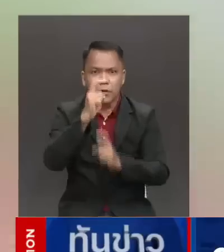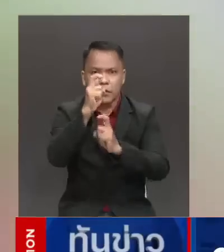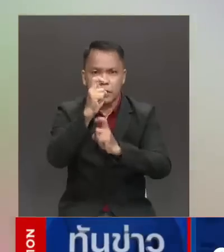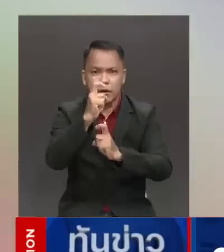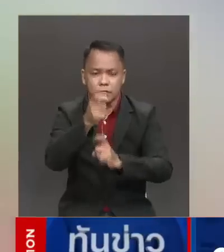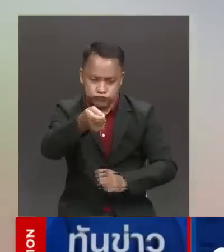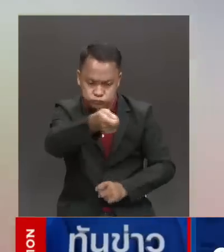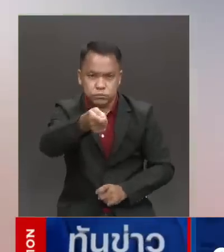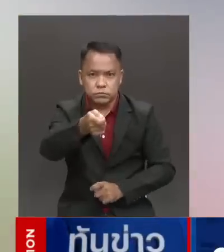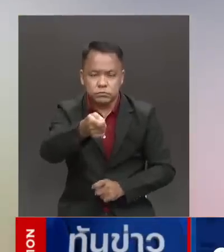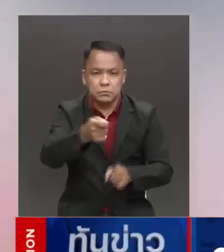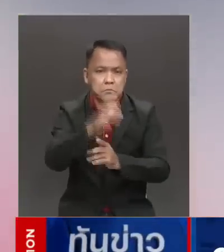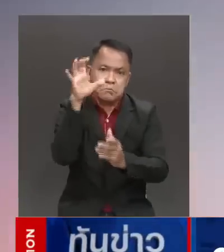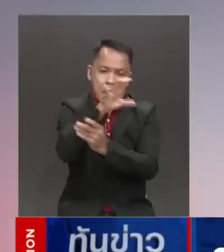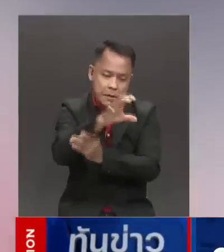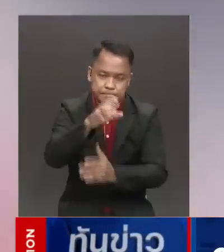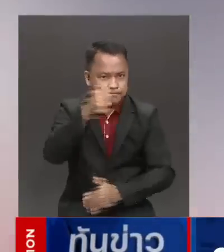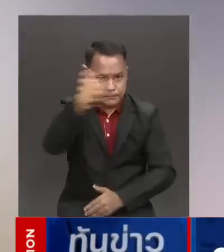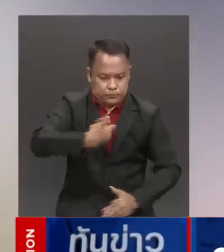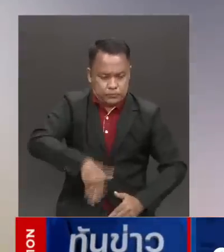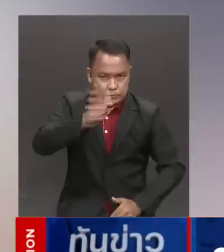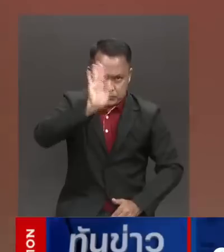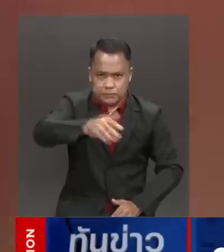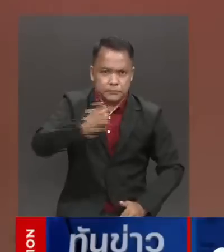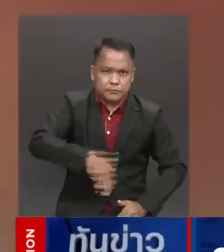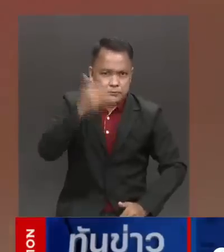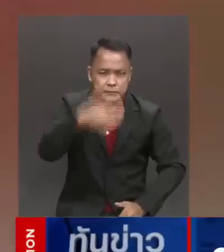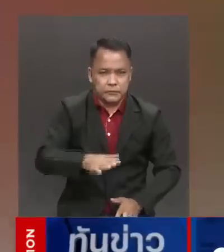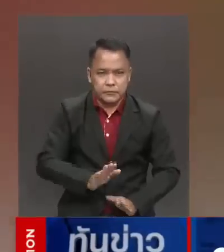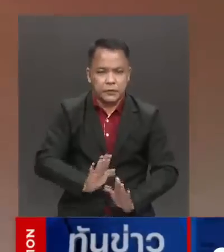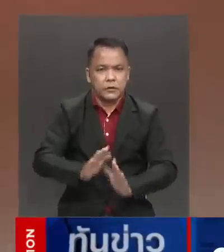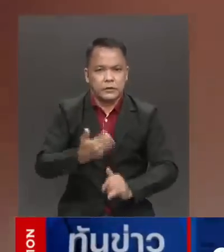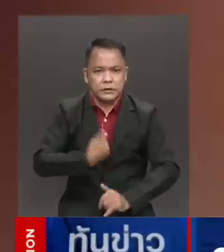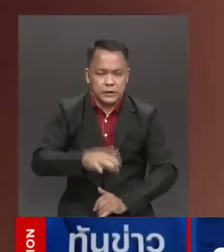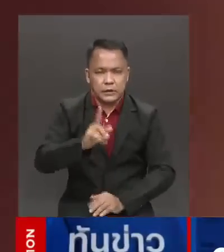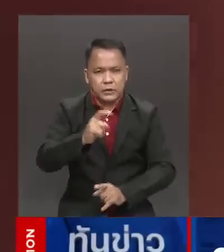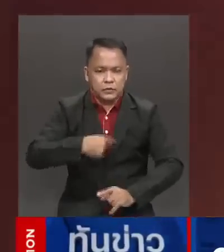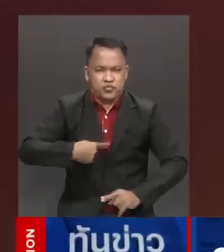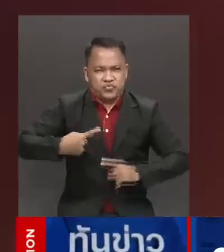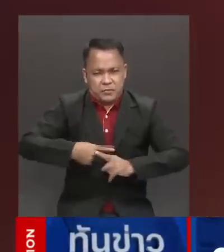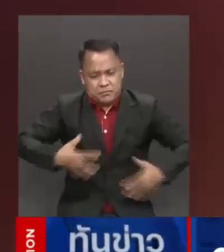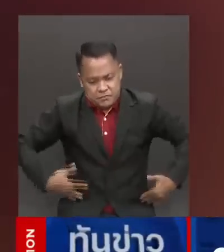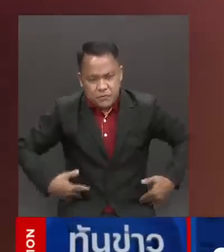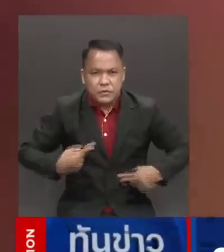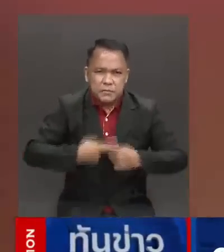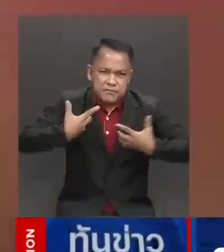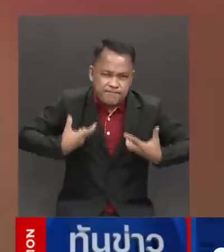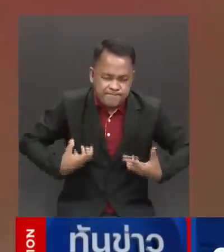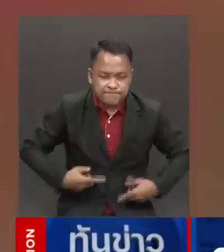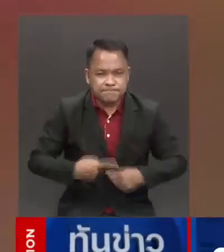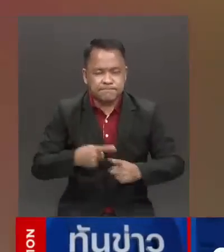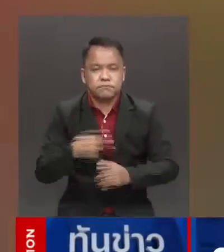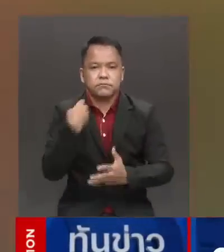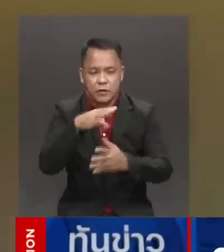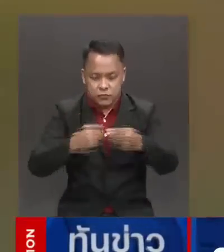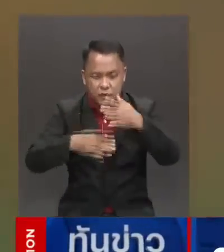คะแล้วก็บังคับบอกไม่ให้ไปเข้าห้องน้ำปล่อยก็ช้านั่งจนปวดหลังปวดขาไปหมดอีกความ